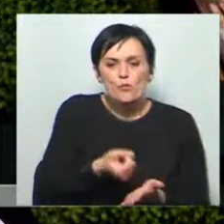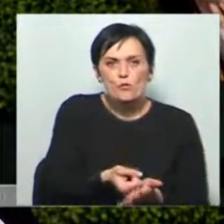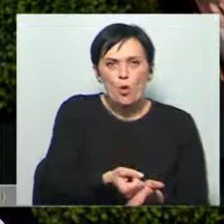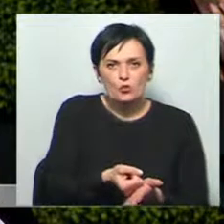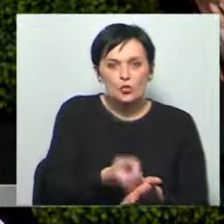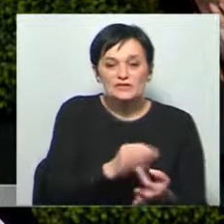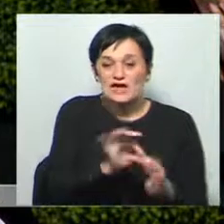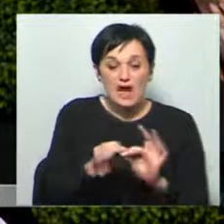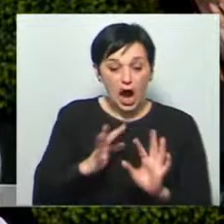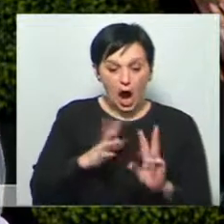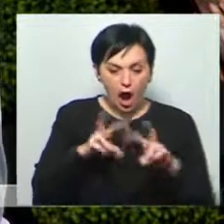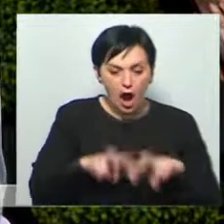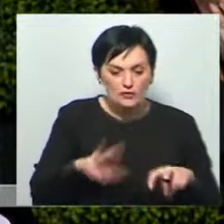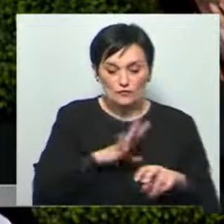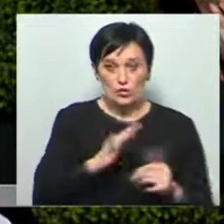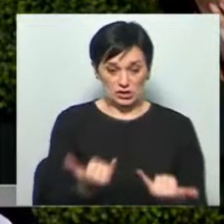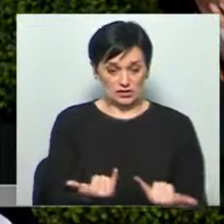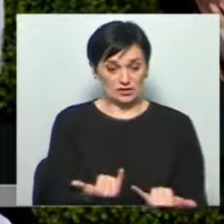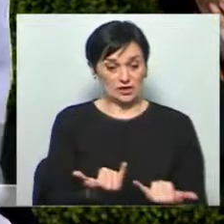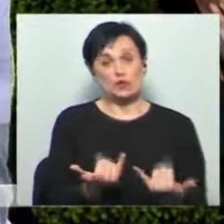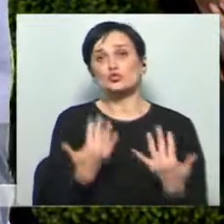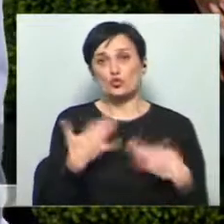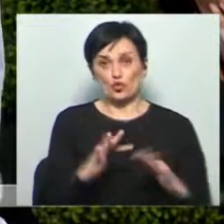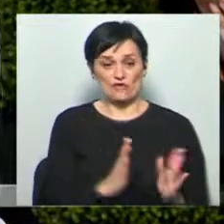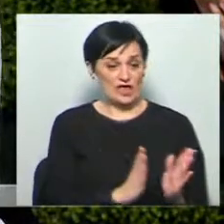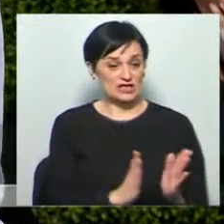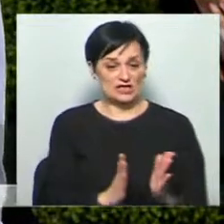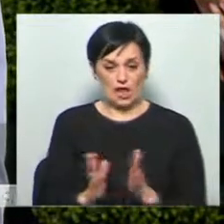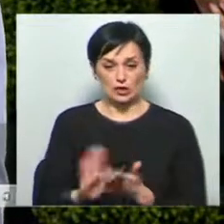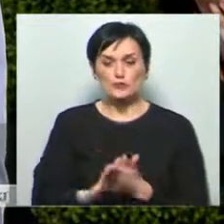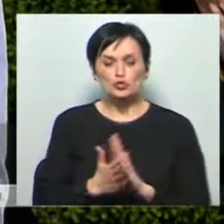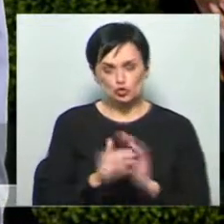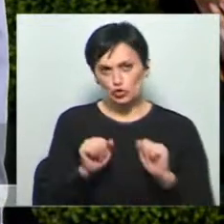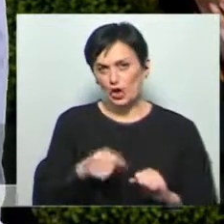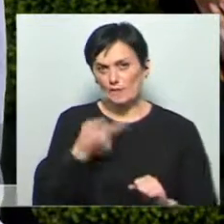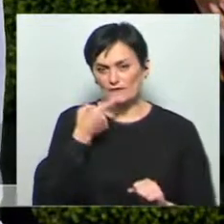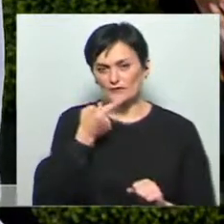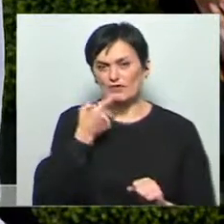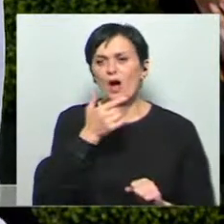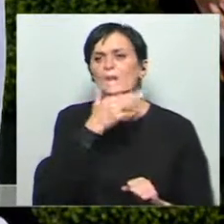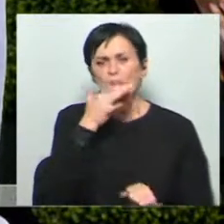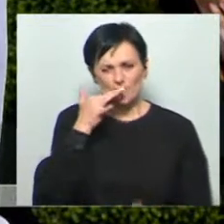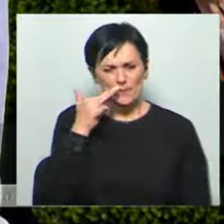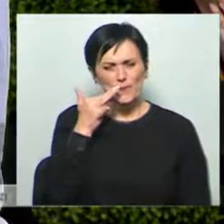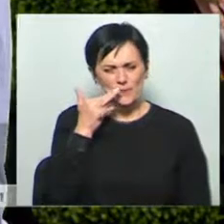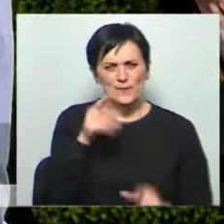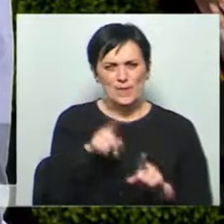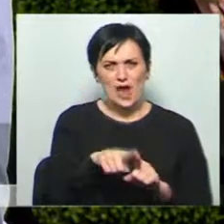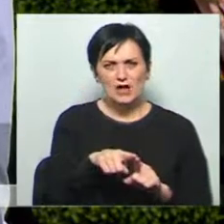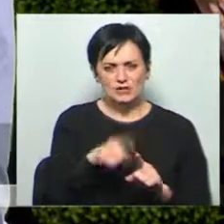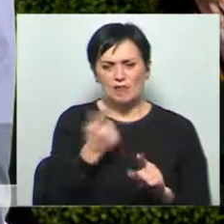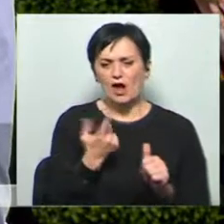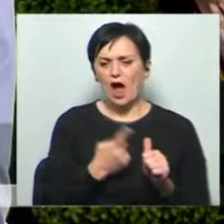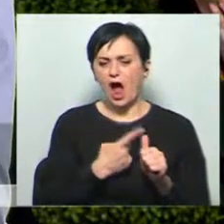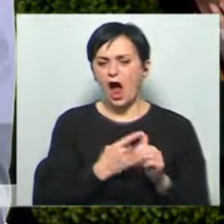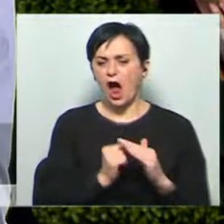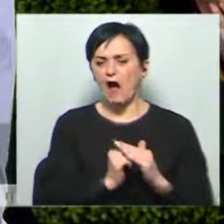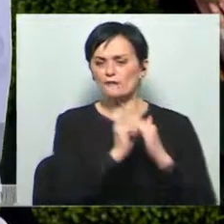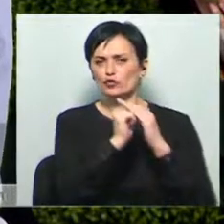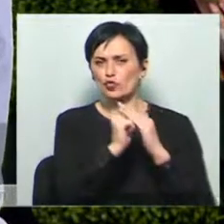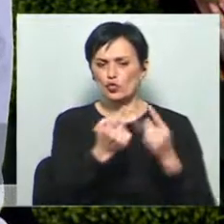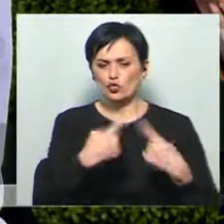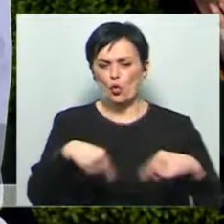რომელიც გარკვეული არ იყო. დღეს უკვე თქვათ, ამ უკვე დაალაგებულ სიტუაციას შეგვიძლია თქვათ და სხვადასხვა ბევრმა ავტორიტეტულმა